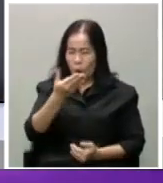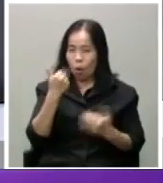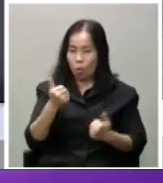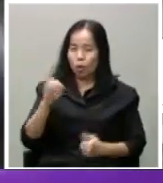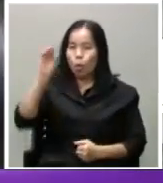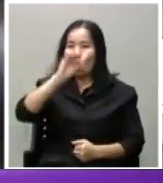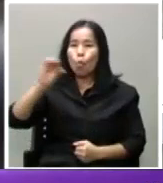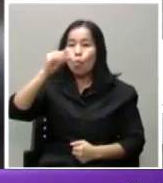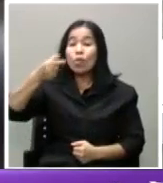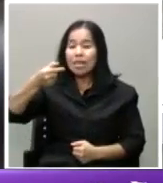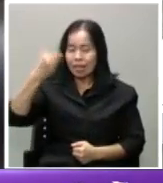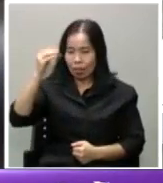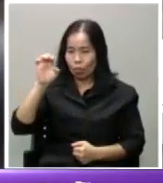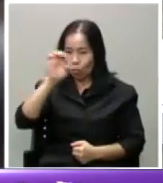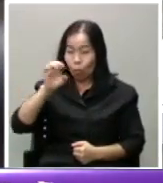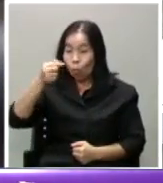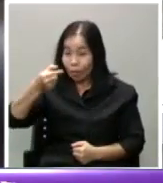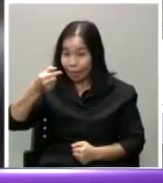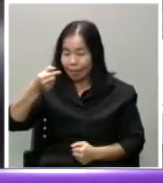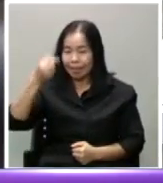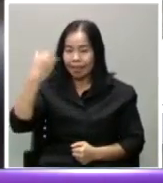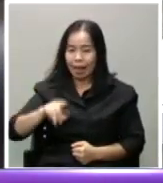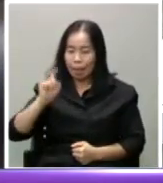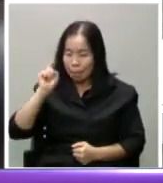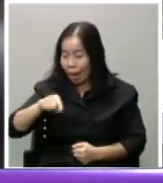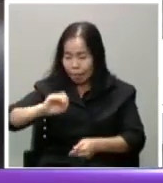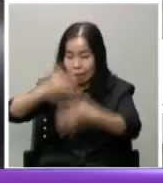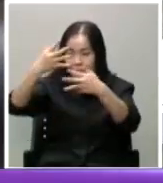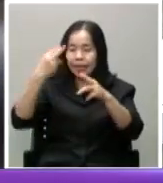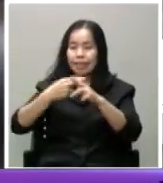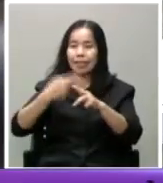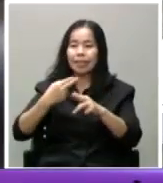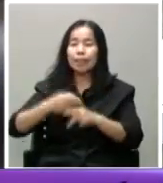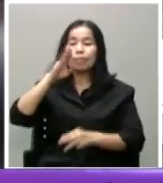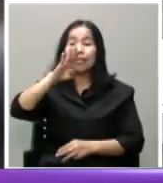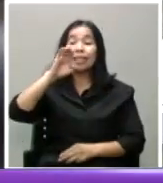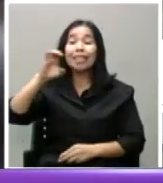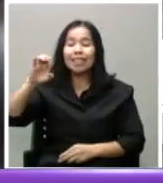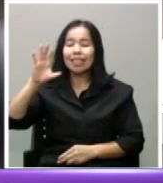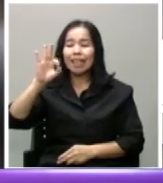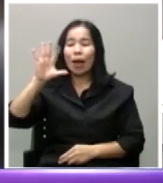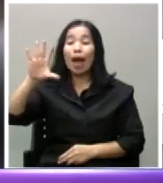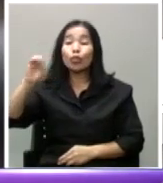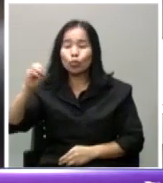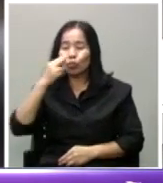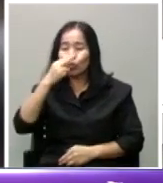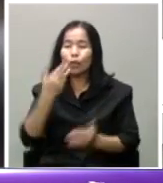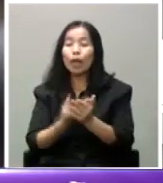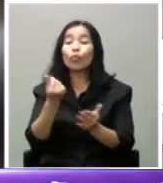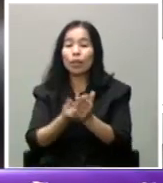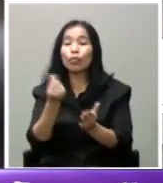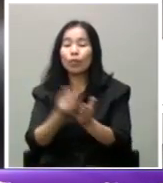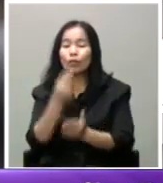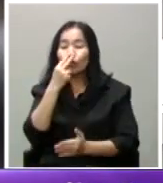มาชิกครับท่านเข้าไปใน Google และท่านก็กดราคา Logitech BCC 950ครับในขณะ